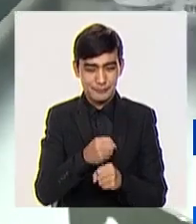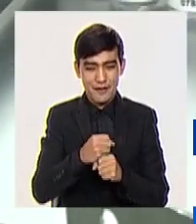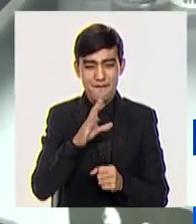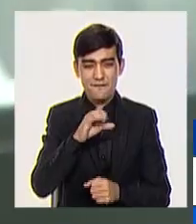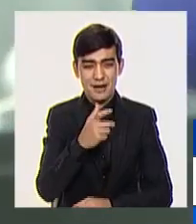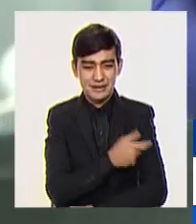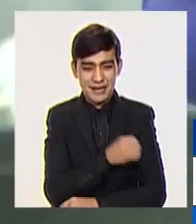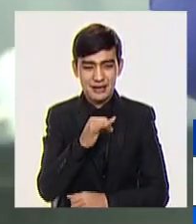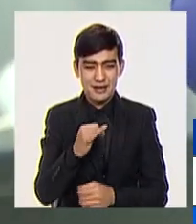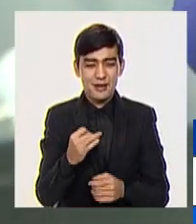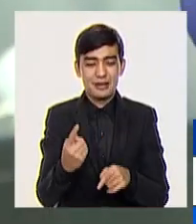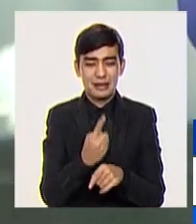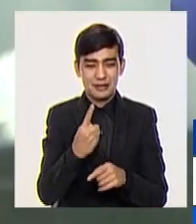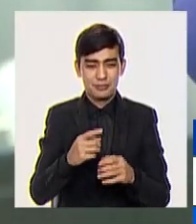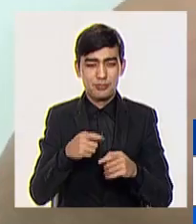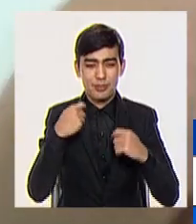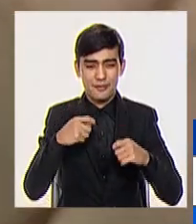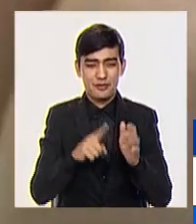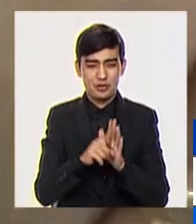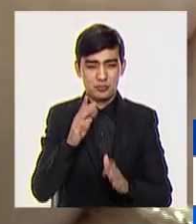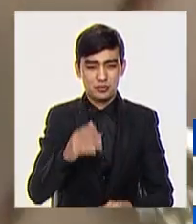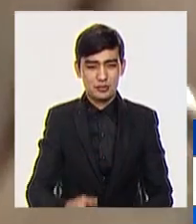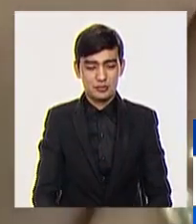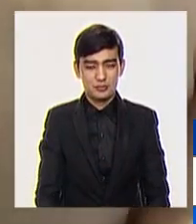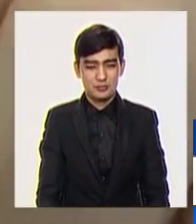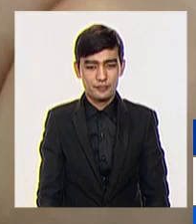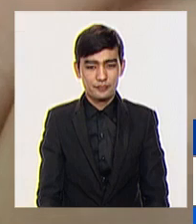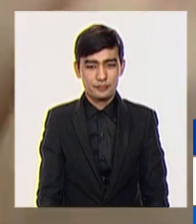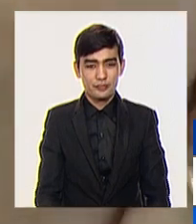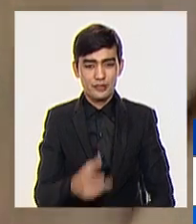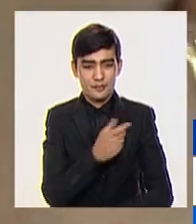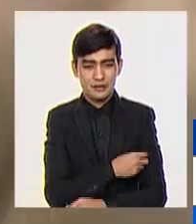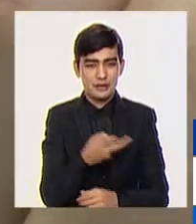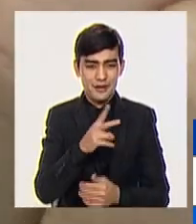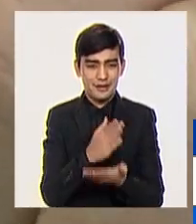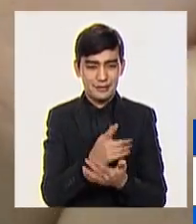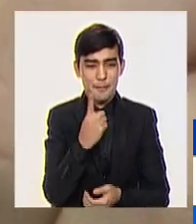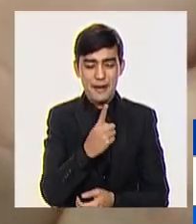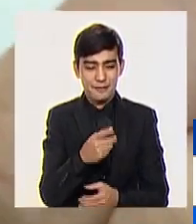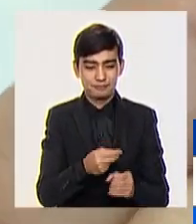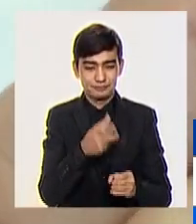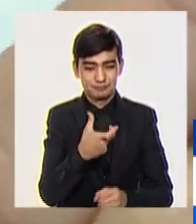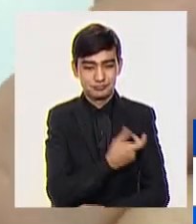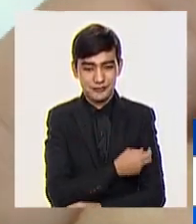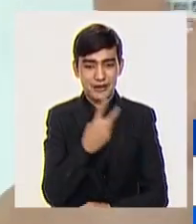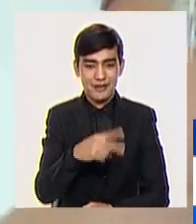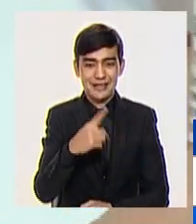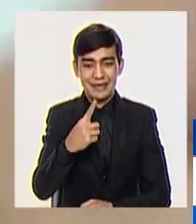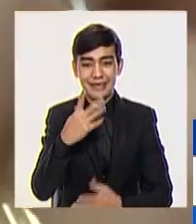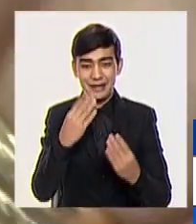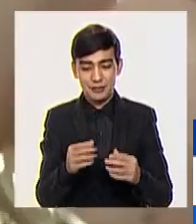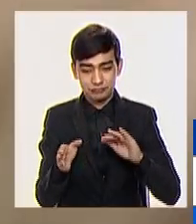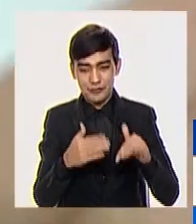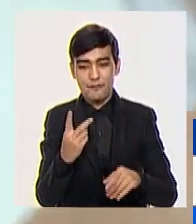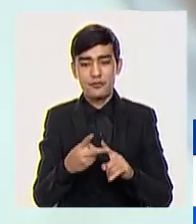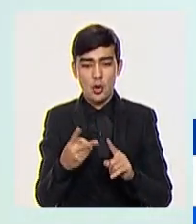будут продавать единому дистрибьютору. Одна вакцина состоит из двух компонентов. Сначала колется один флакончик, через 21 день второй.